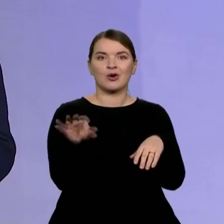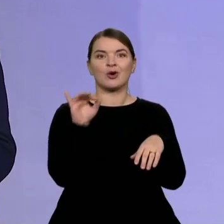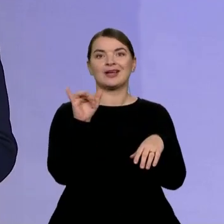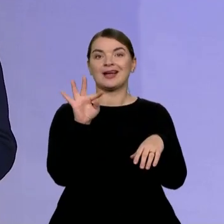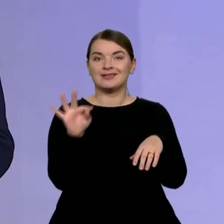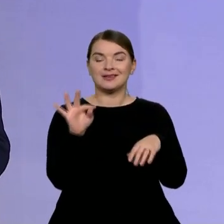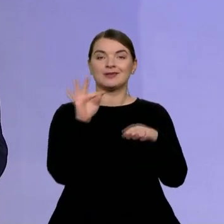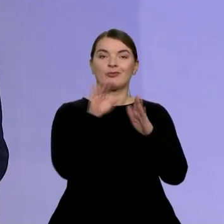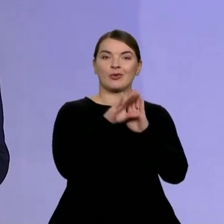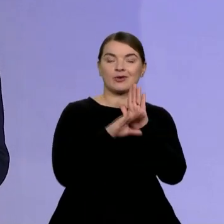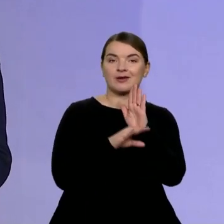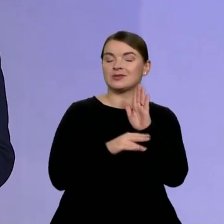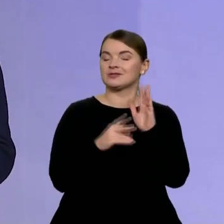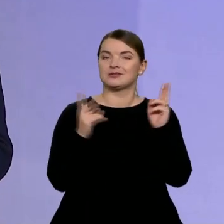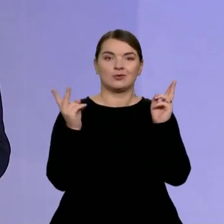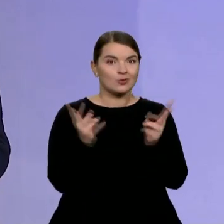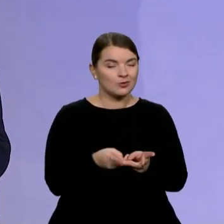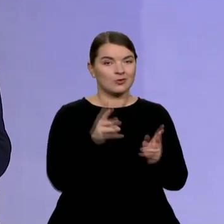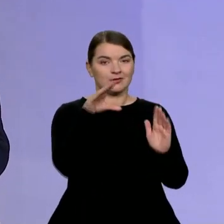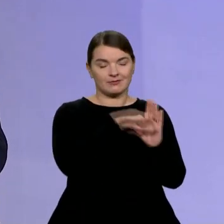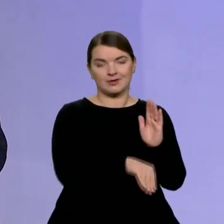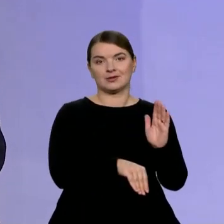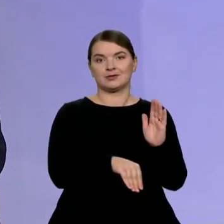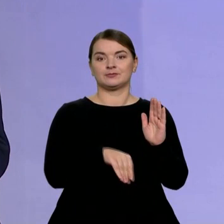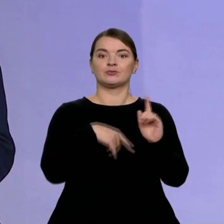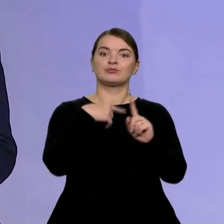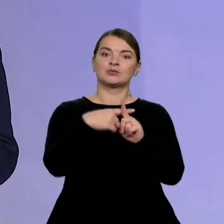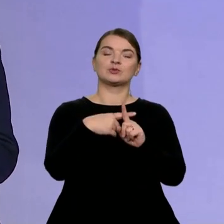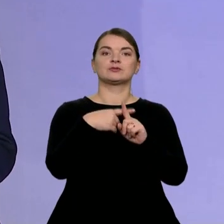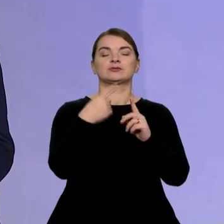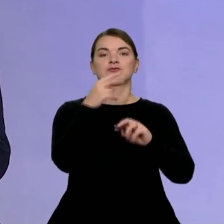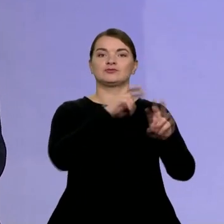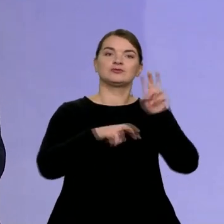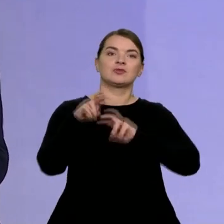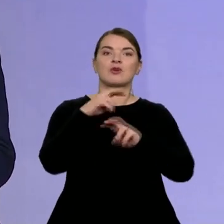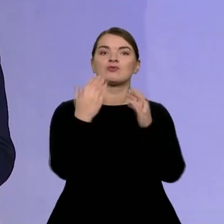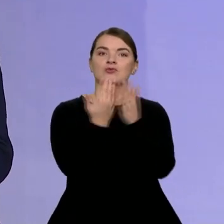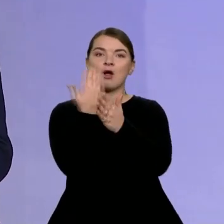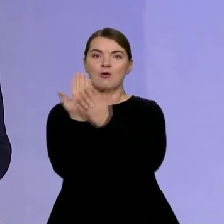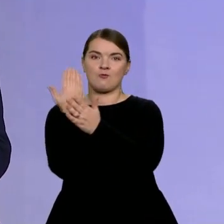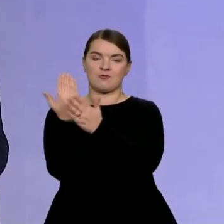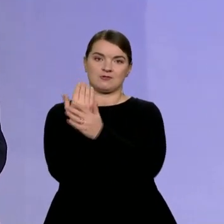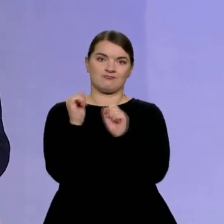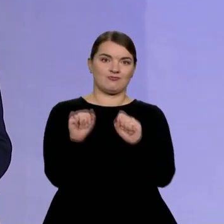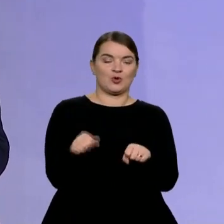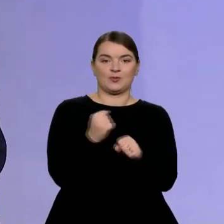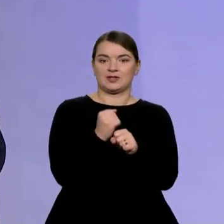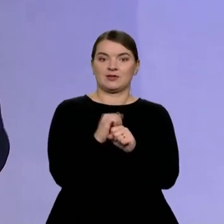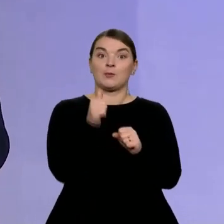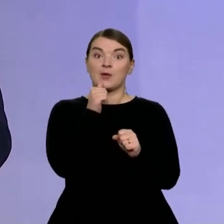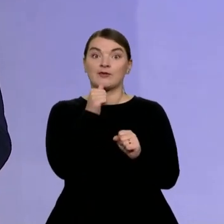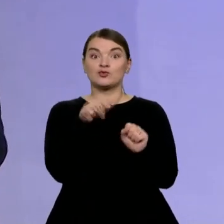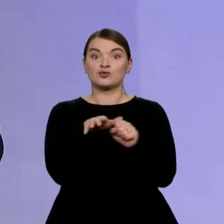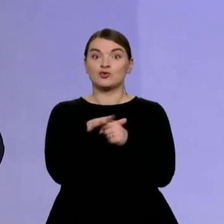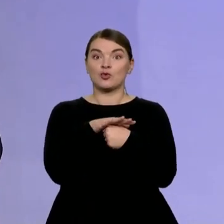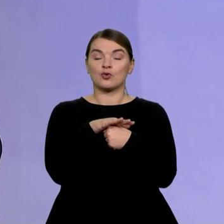programos, manau, privalomai turi būti įtrauktas, arba netgi ieškoti, na, visiškai naujų sprendimų, kurie atsirado, tarkim, COVID laikotarpiu. Per